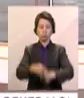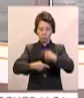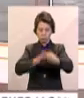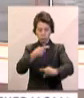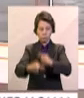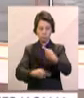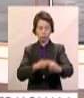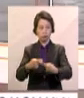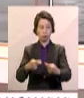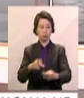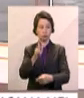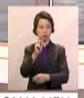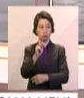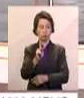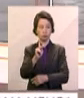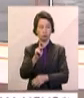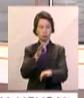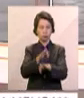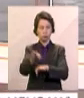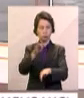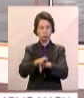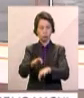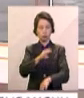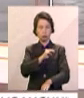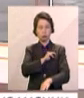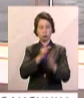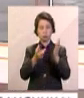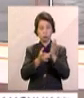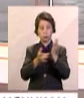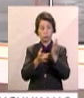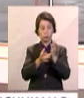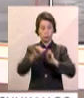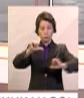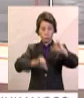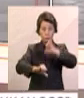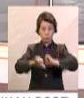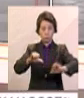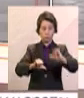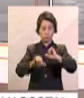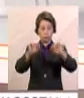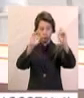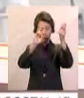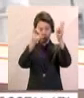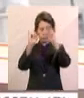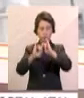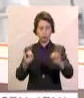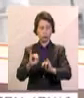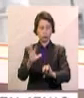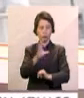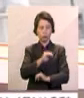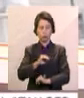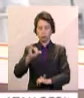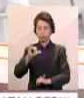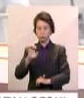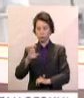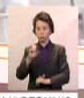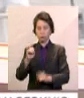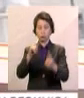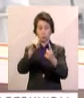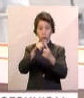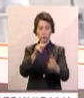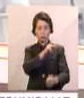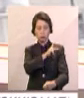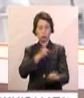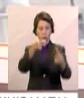Proses mediasi kes saman fitnah Menteri Tenaga, Teknologi, Sains, Perubahan Iklim dan Alam Sekitar UBIN terhadap Ketua